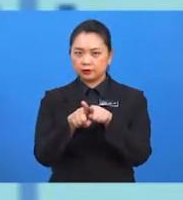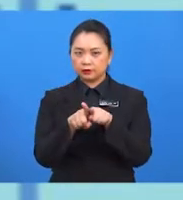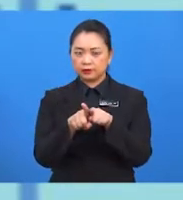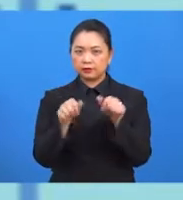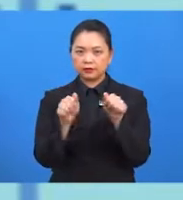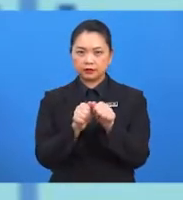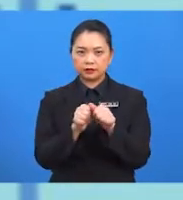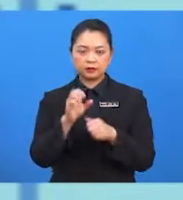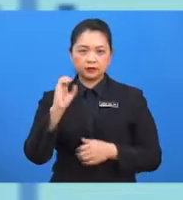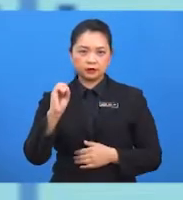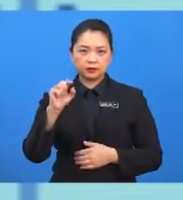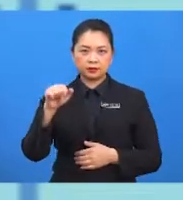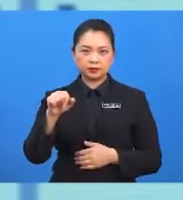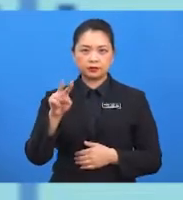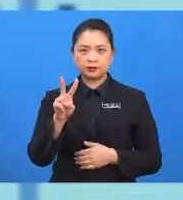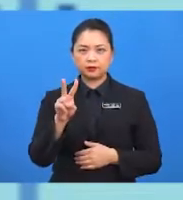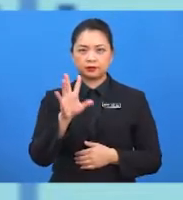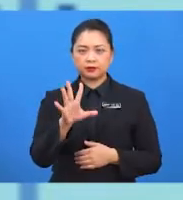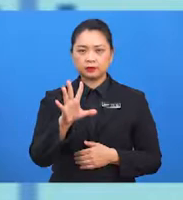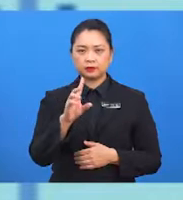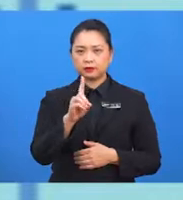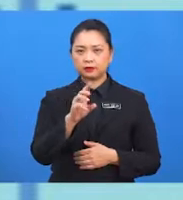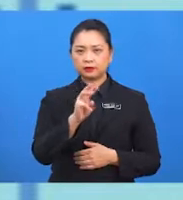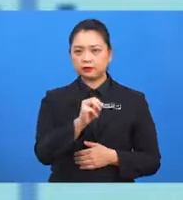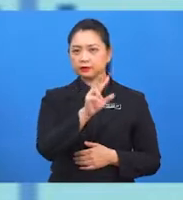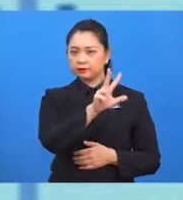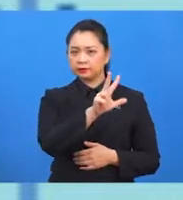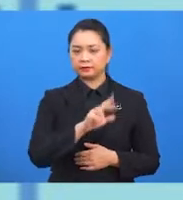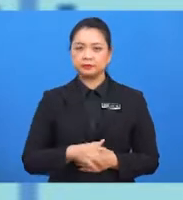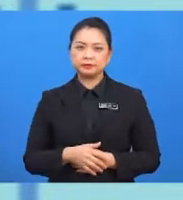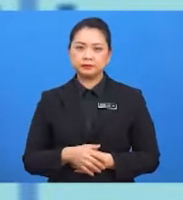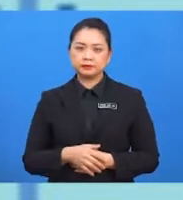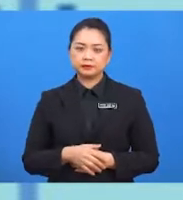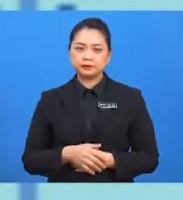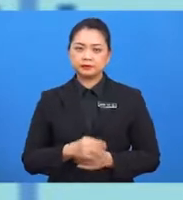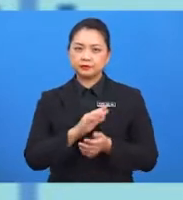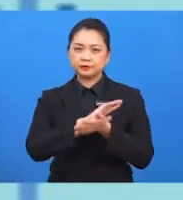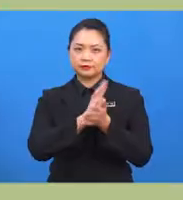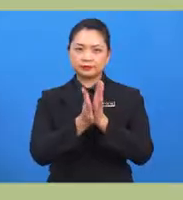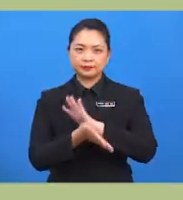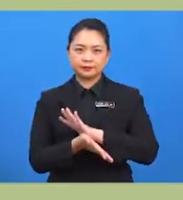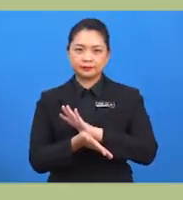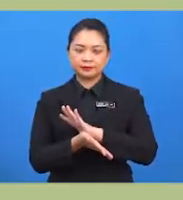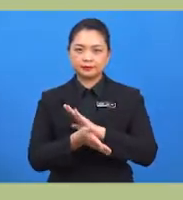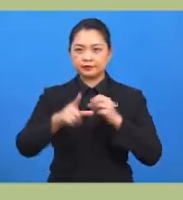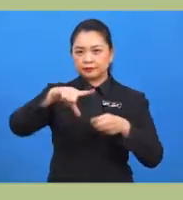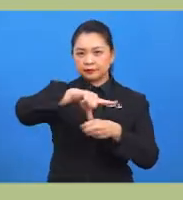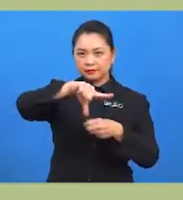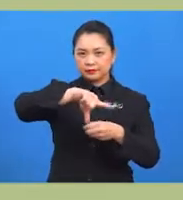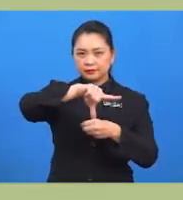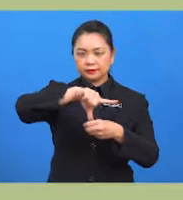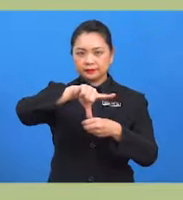0 puluhan 25 disini terpadu I make kepekatan larutan